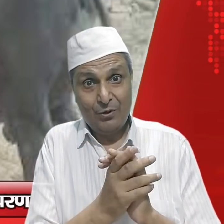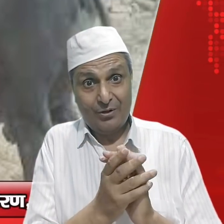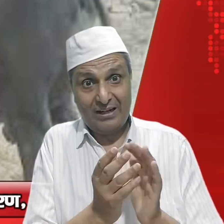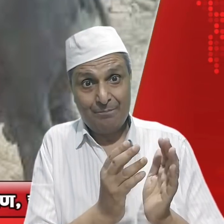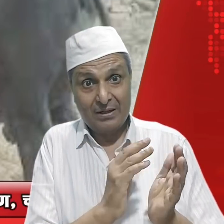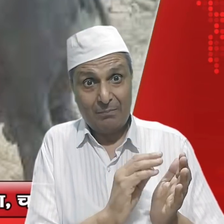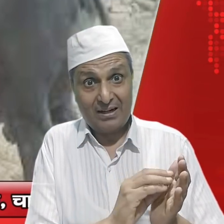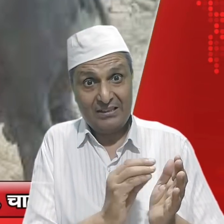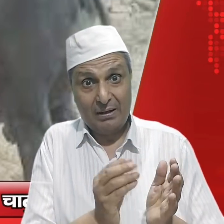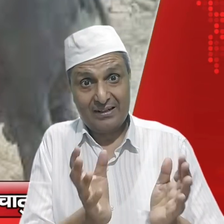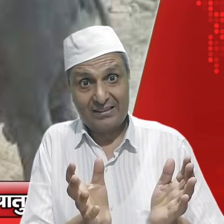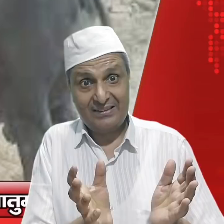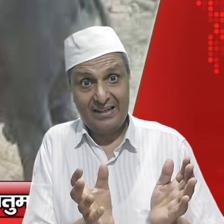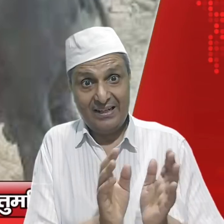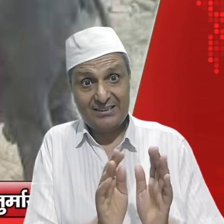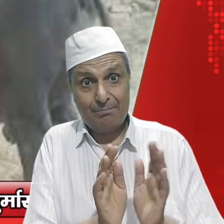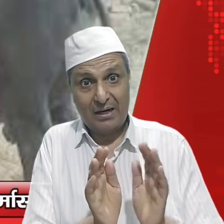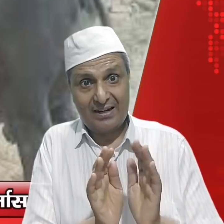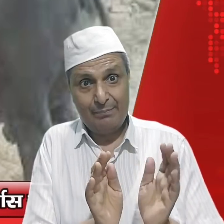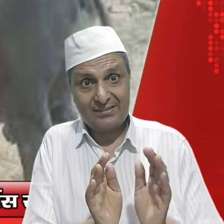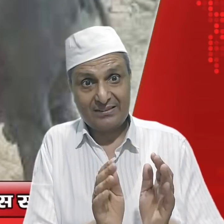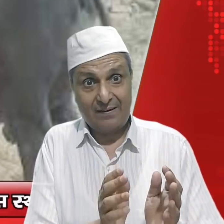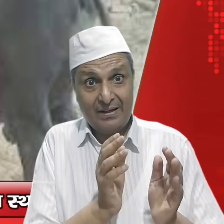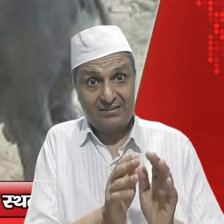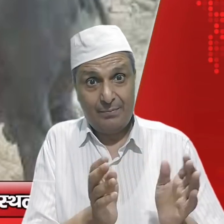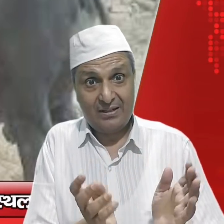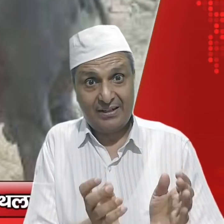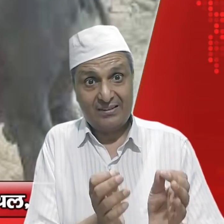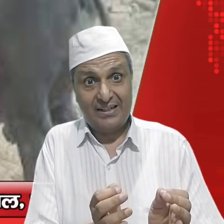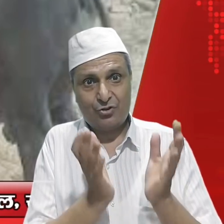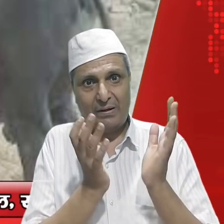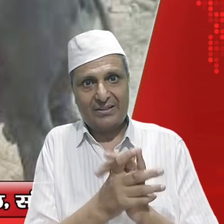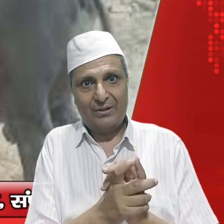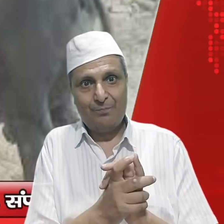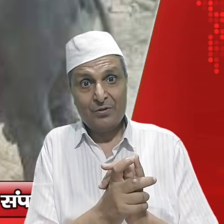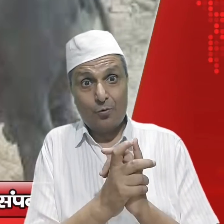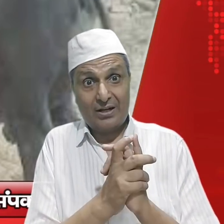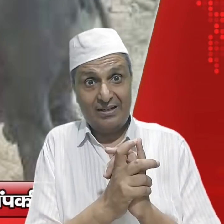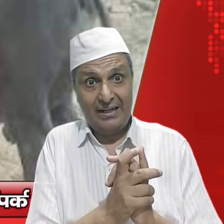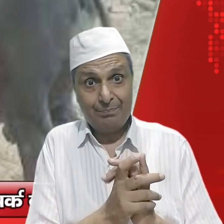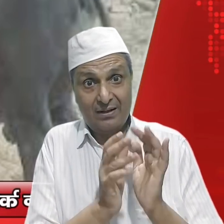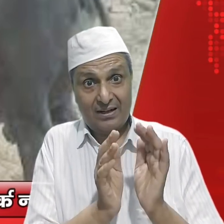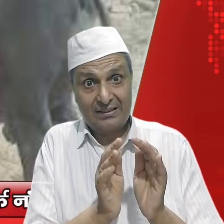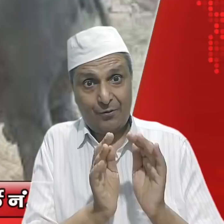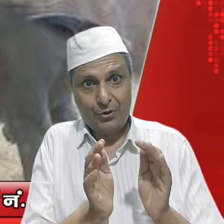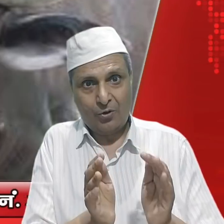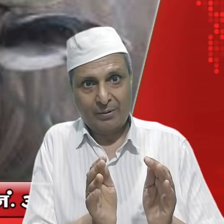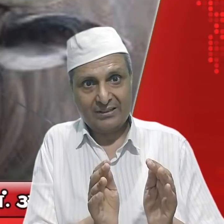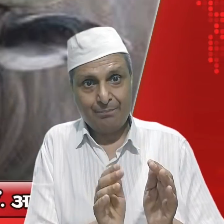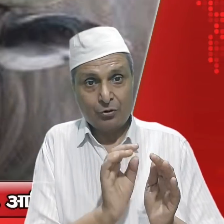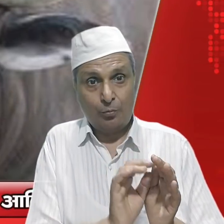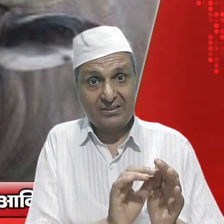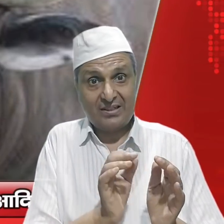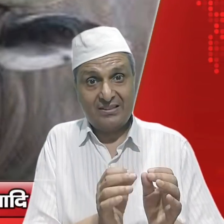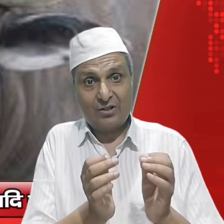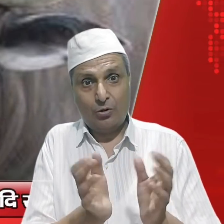देखकर और कहा, महाराज ये भागना चाहती है, इसे मैं बाहर नहीं बांध सकता, इसलिए मैं घर के अंदर इसको बांध रहा हूं। उन्होंने कहा, नहीं, लगता है कोई और बात